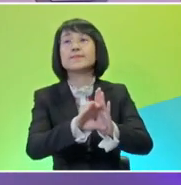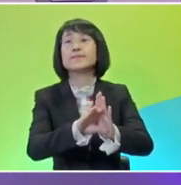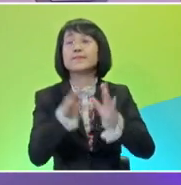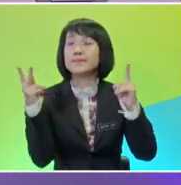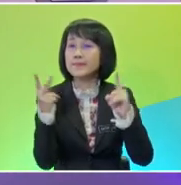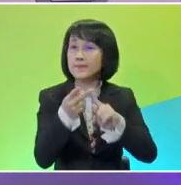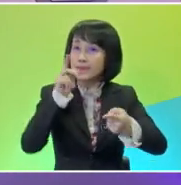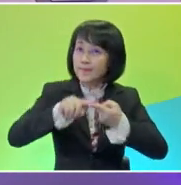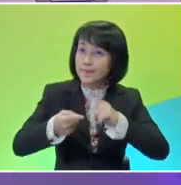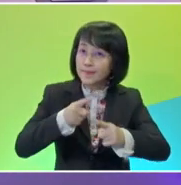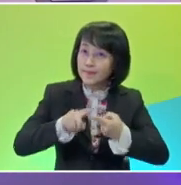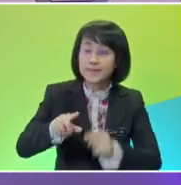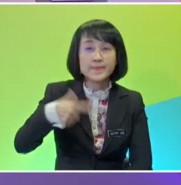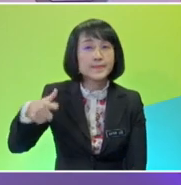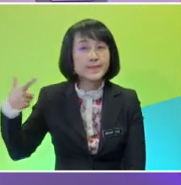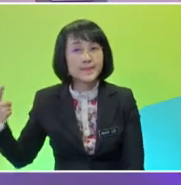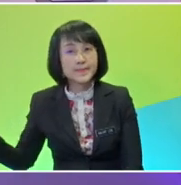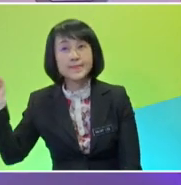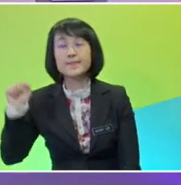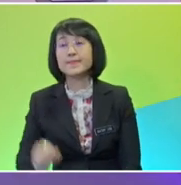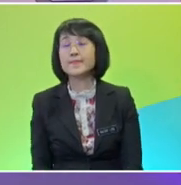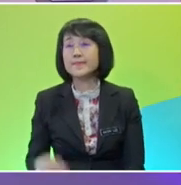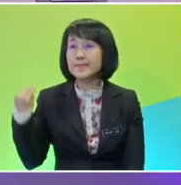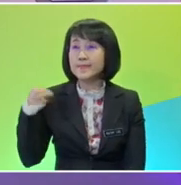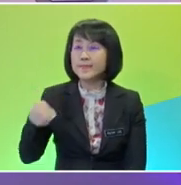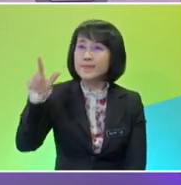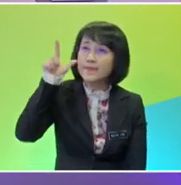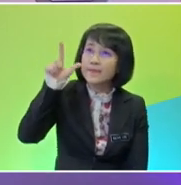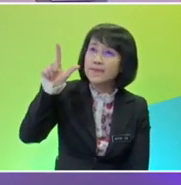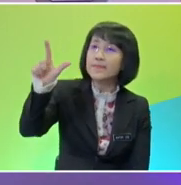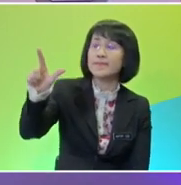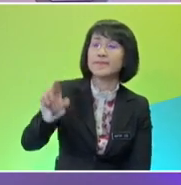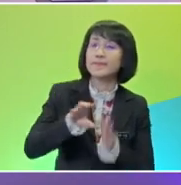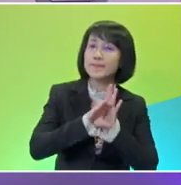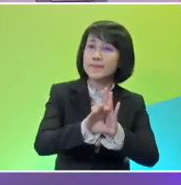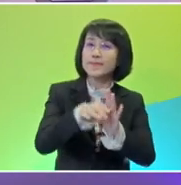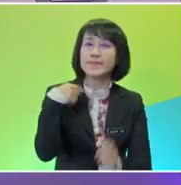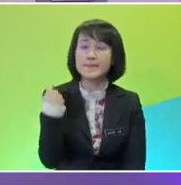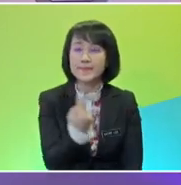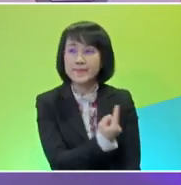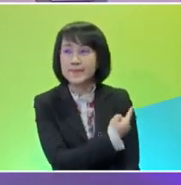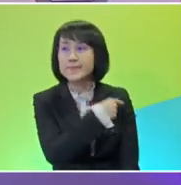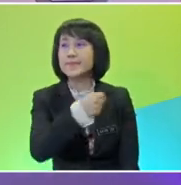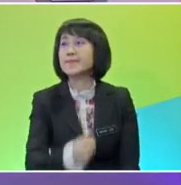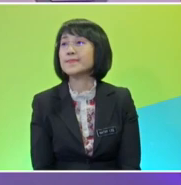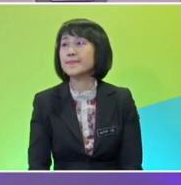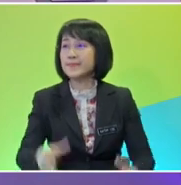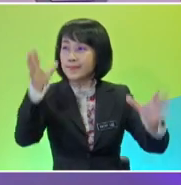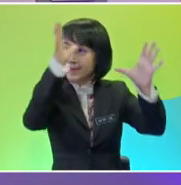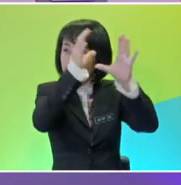kawan-kawan yang lain Jadi mereka akan melihat kita akan mencontohi kita inilah kesimpulan